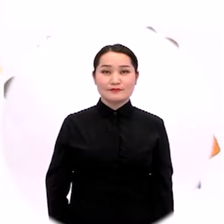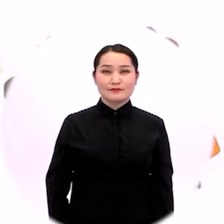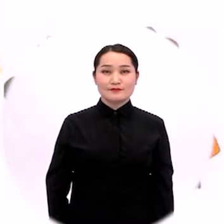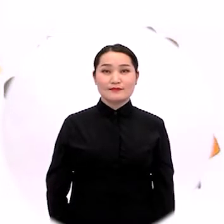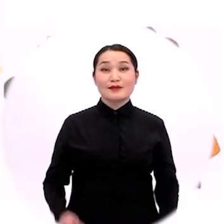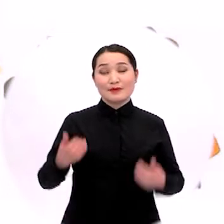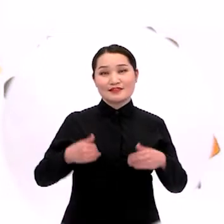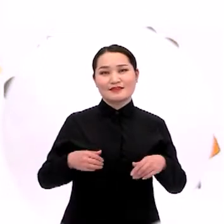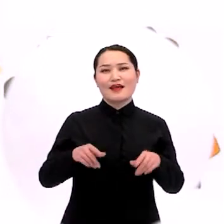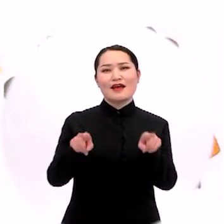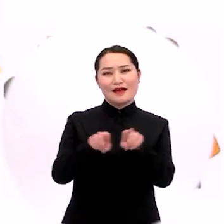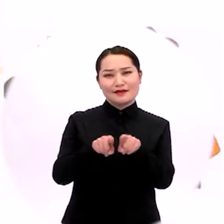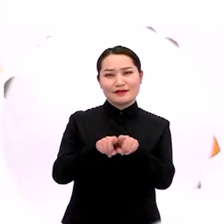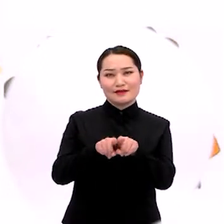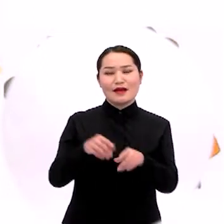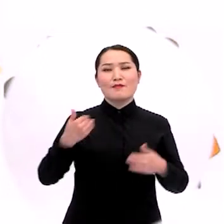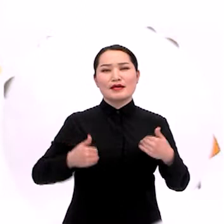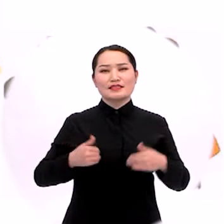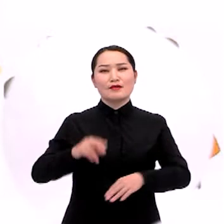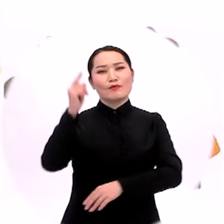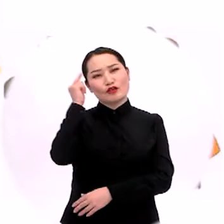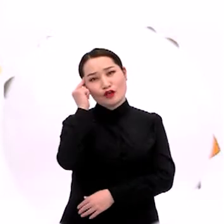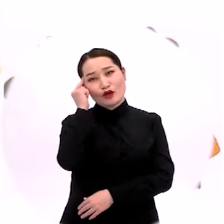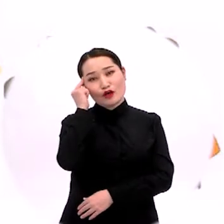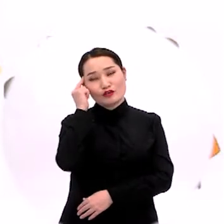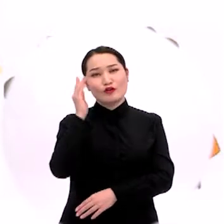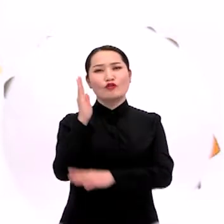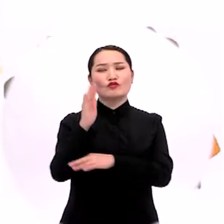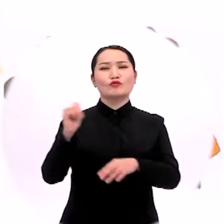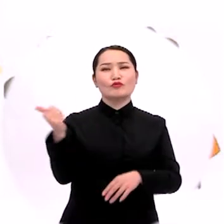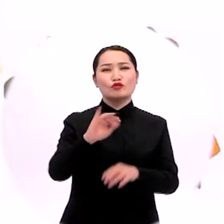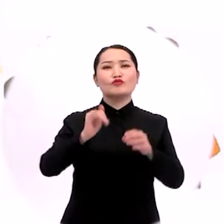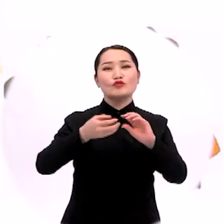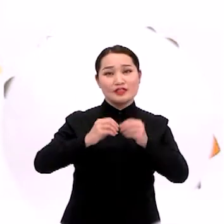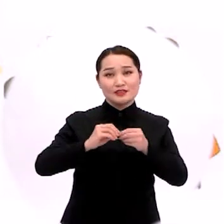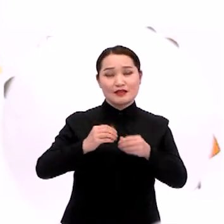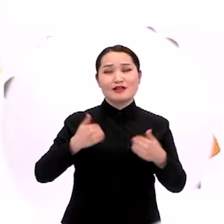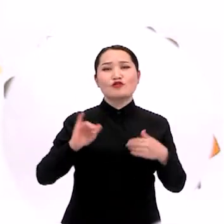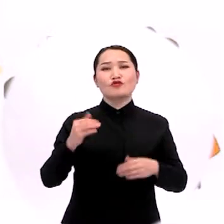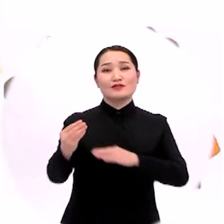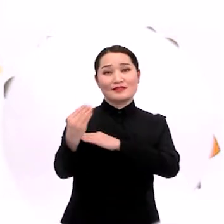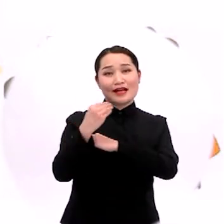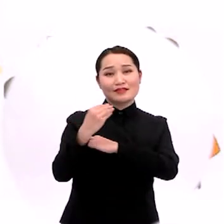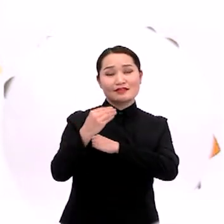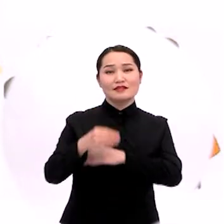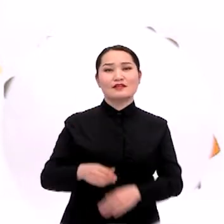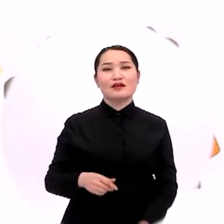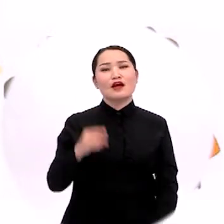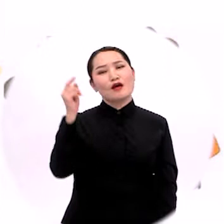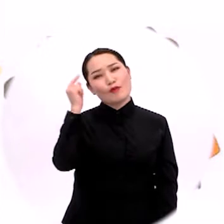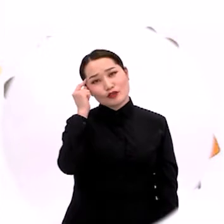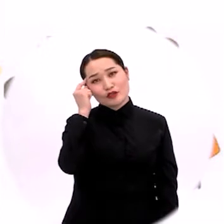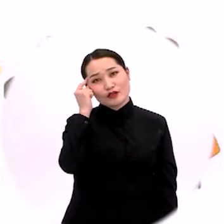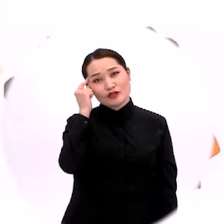Багш нь ч гэсэн бага ангийн багшаа бодоод, өдөрт юу хийдэг байлаа, надад юу зааж сургалаа гэдгийг эргэцүүлэн